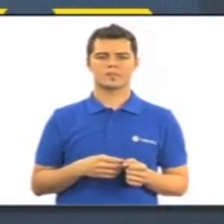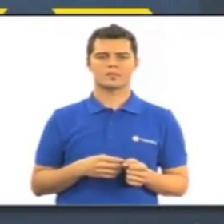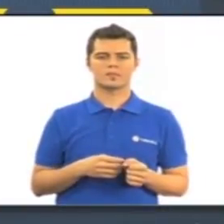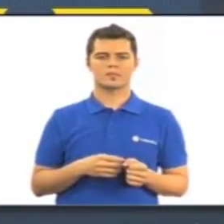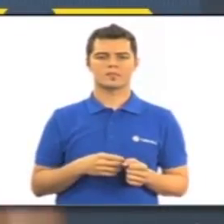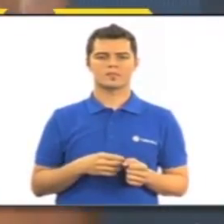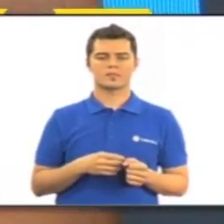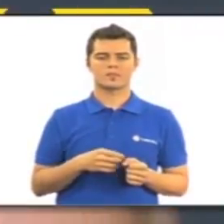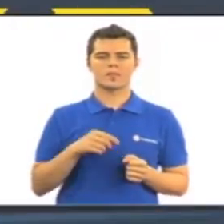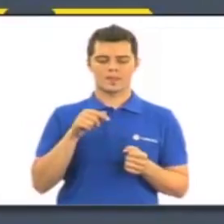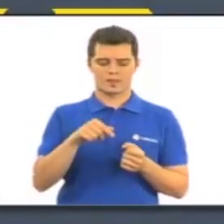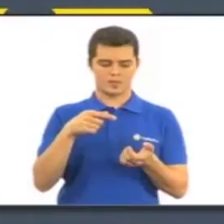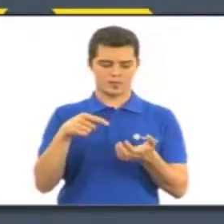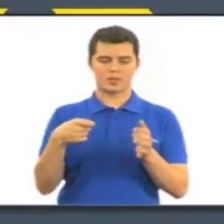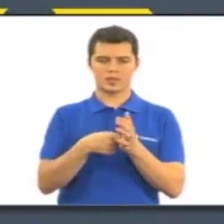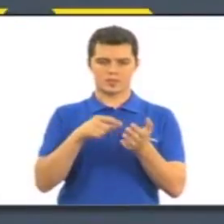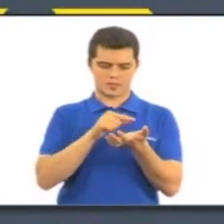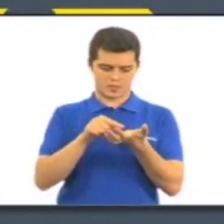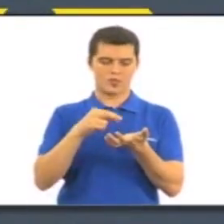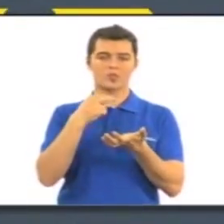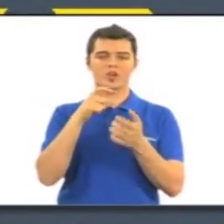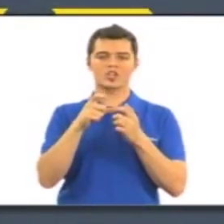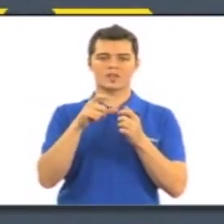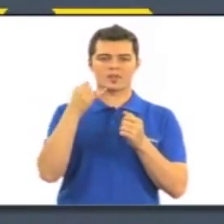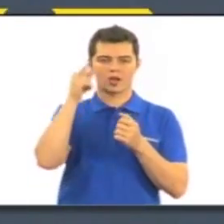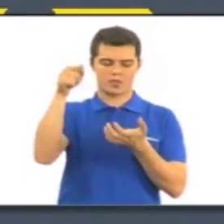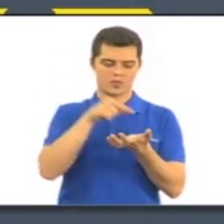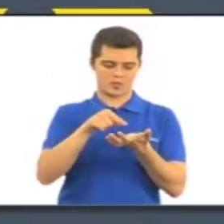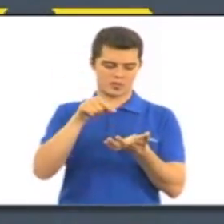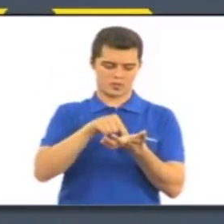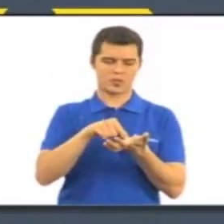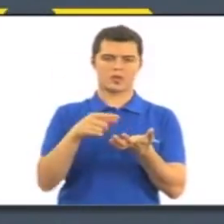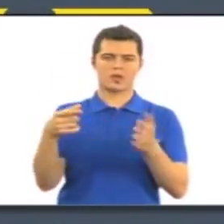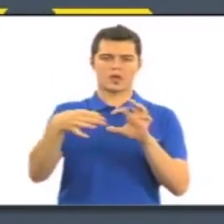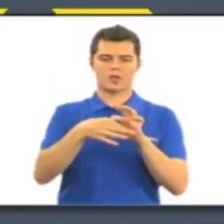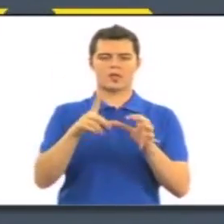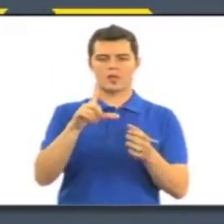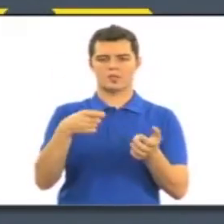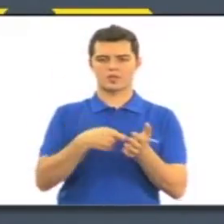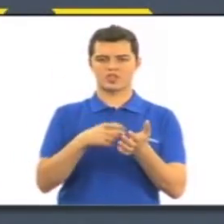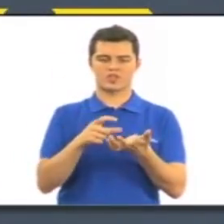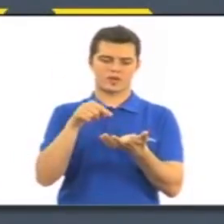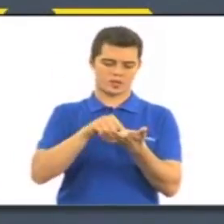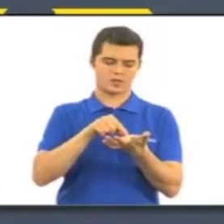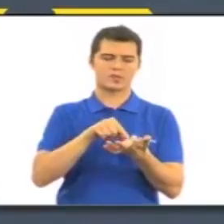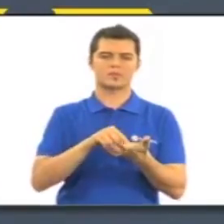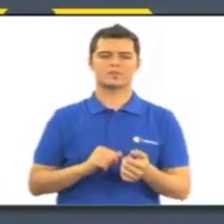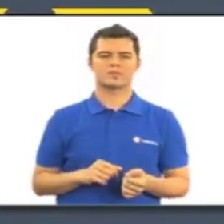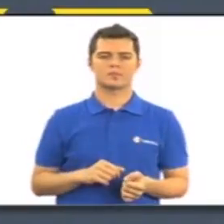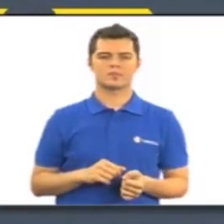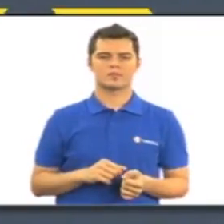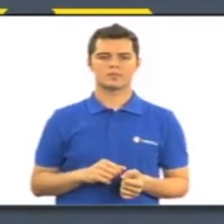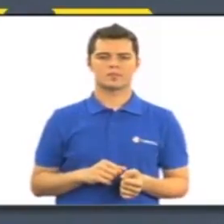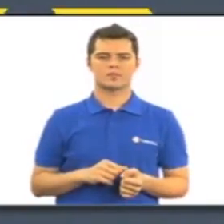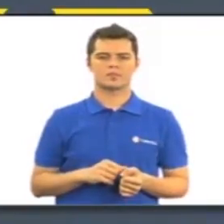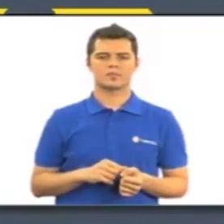Eşleştir yazısına tıklayarak eşleştirme işlemini tamamlayabiliriz. Eşleştir yazısına tıkladığımızda ekranımızda beliren